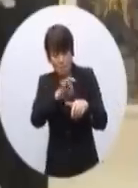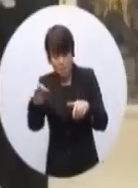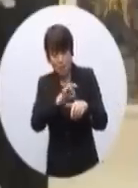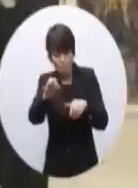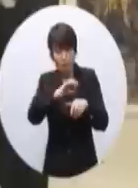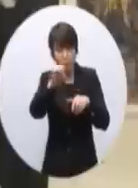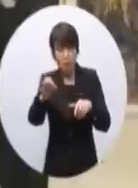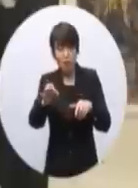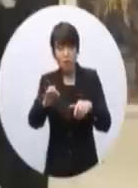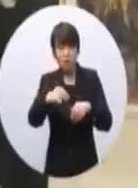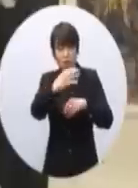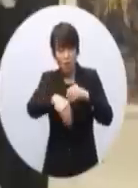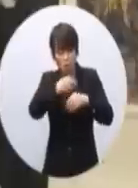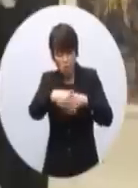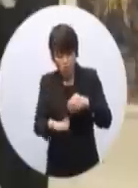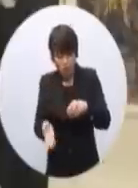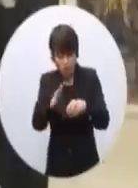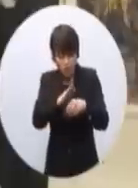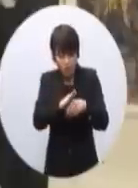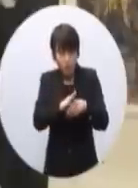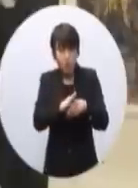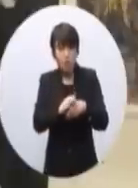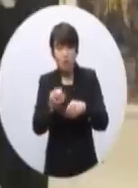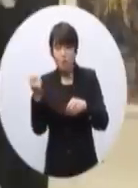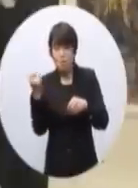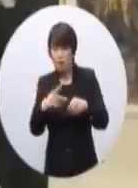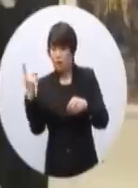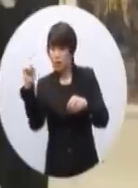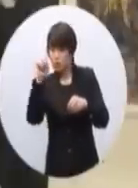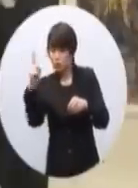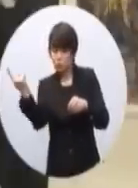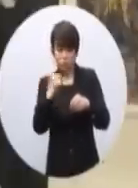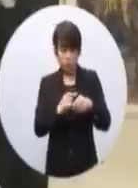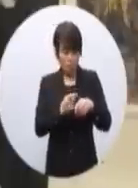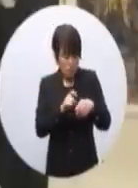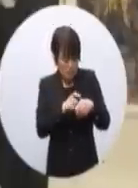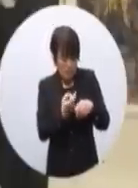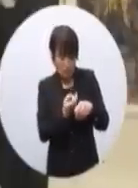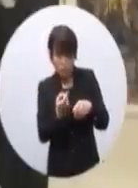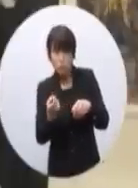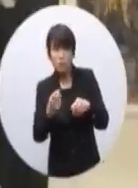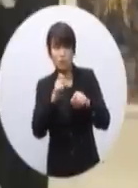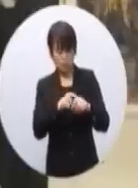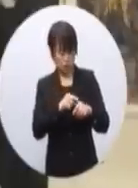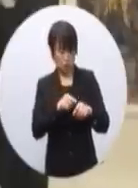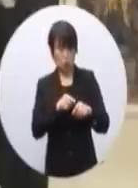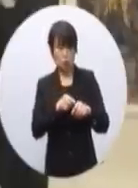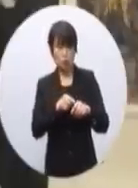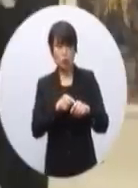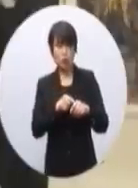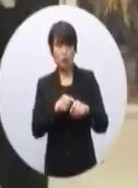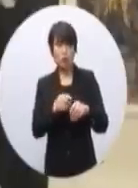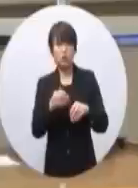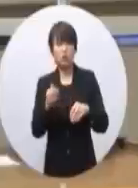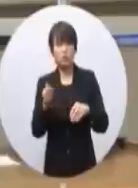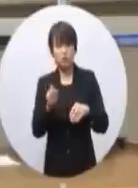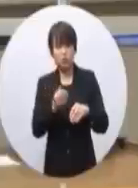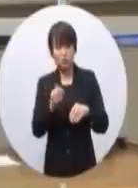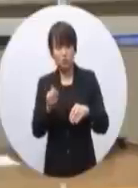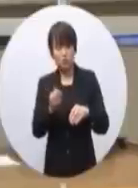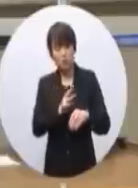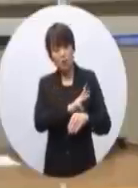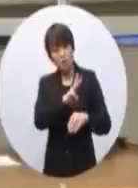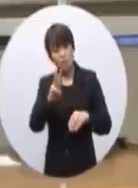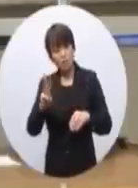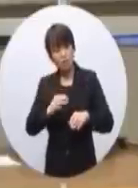て包帯をしてあくる引くと、またそれがいるわけ。そのくらいぐらいして3日